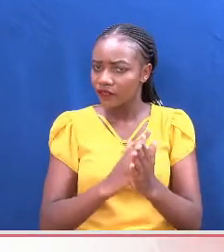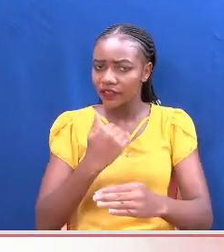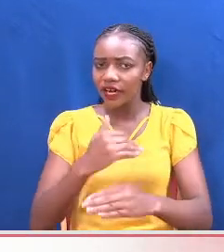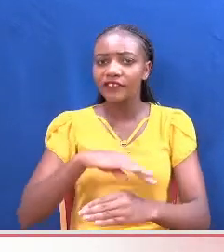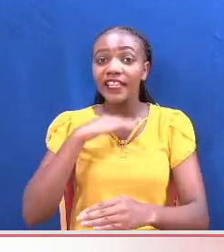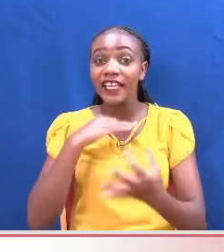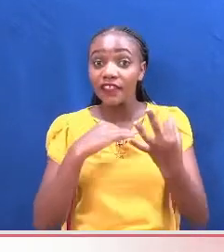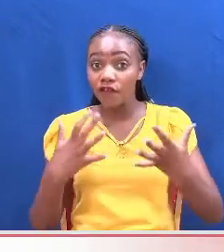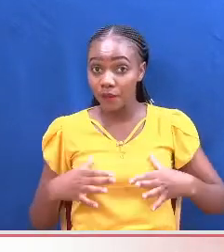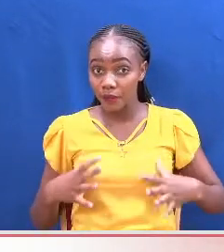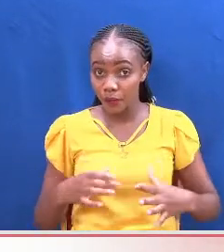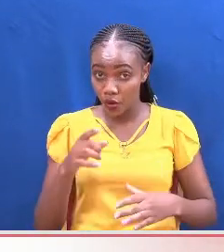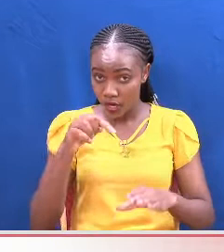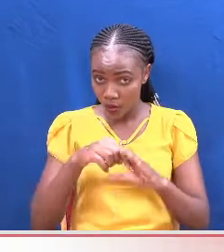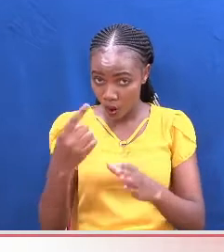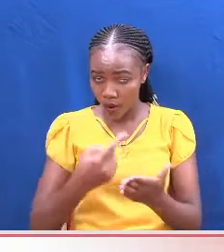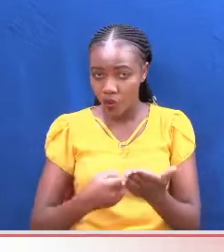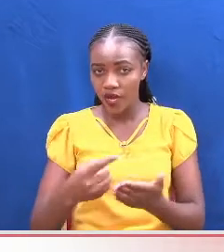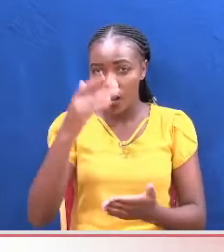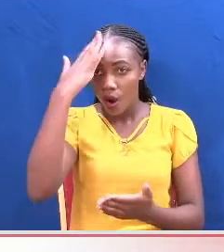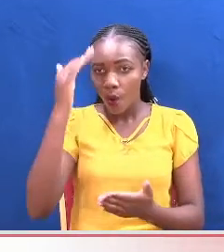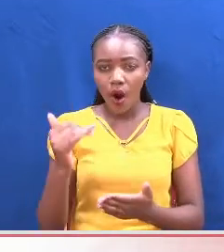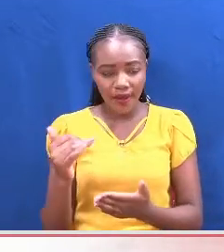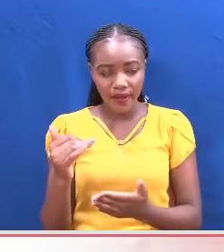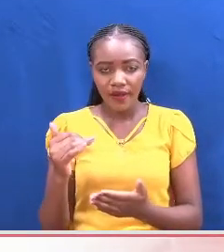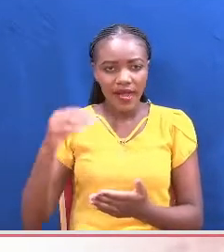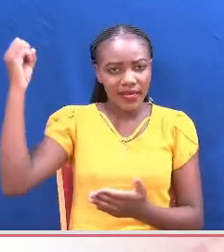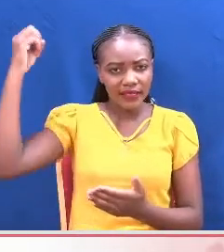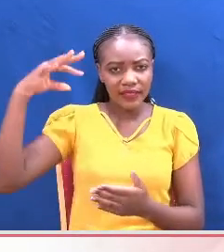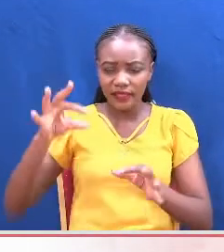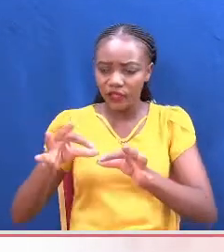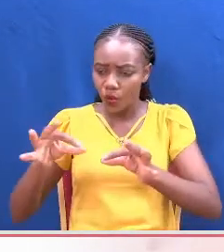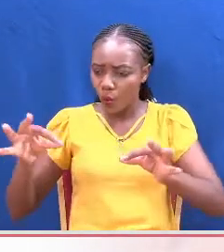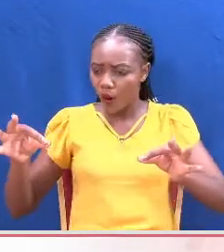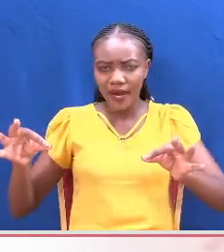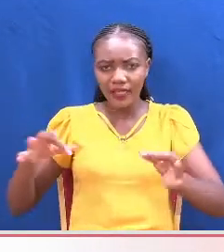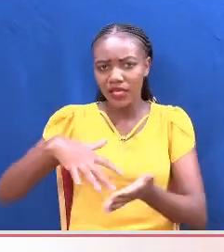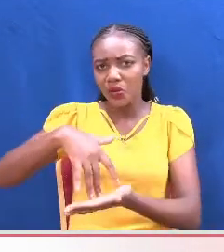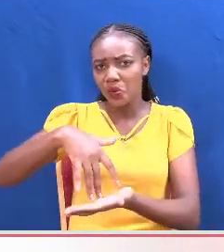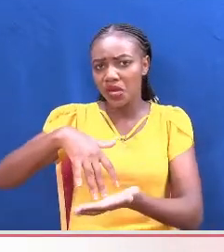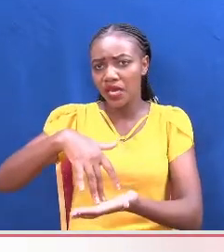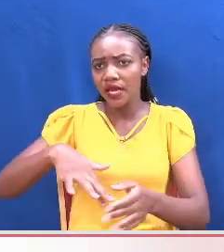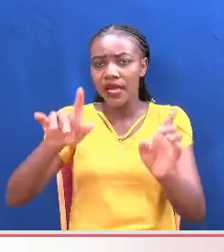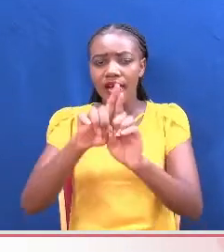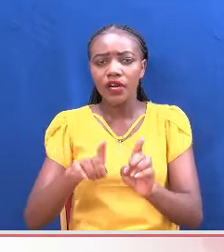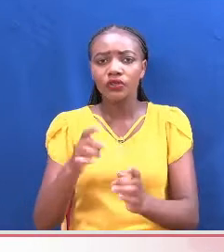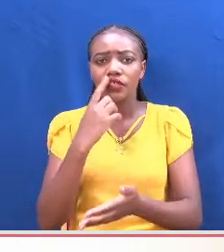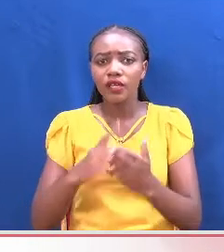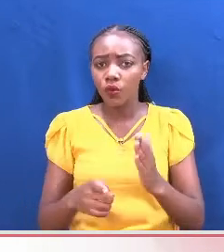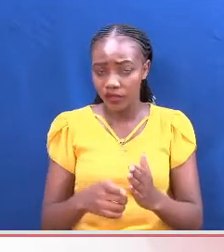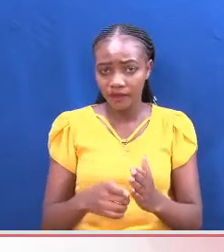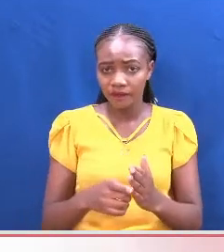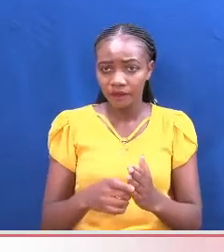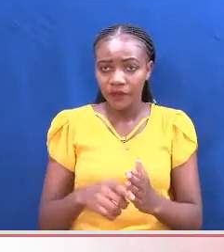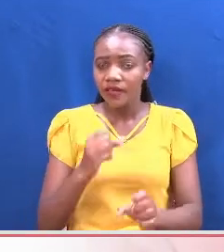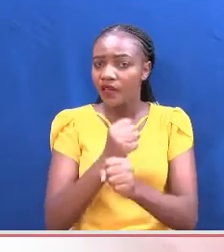watu watatu ndani ya wiki moja kutokana na kuninginia kwa nyaya za umeme. Majimbo ametaja kuwa vifo hivyo vinatokana na utepetevu